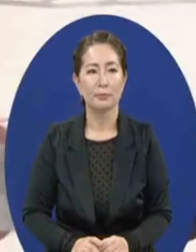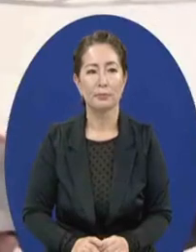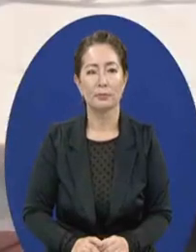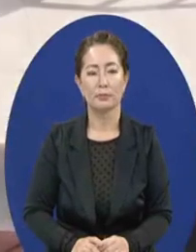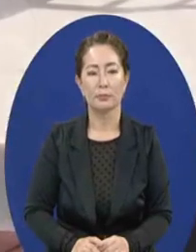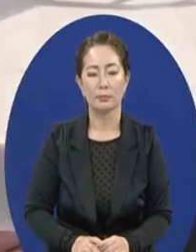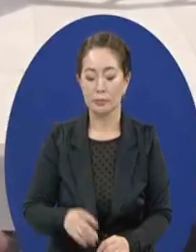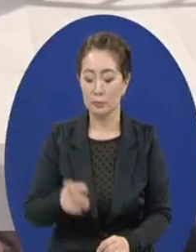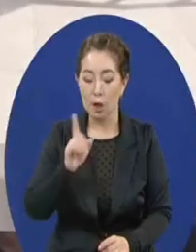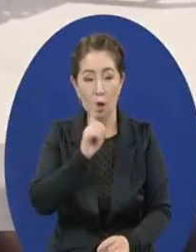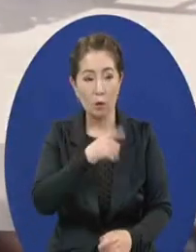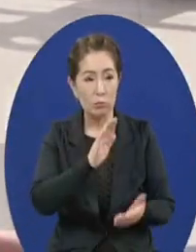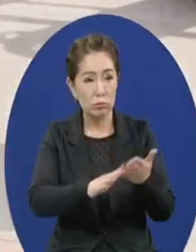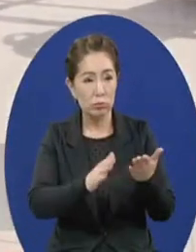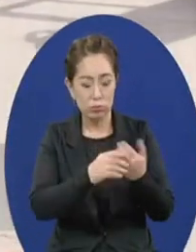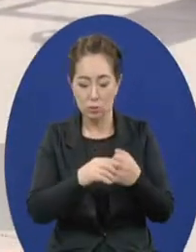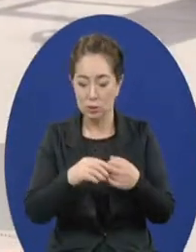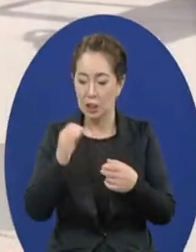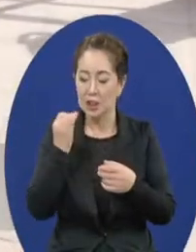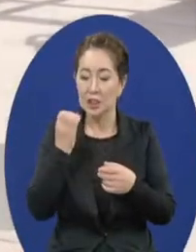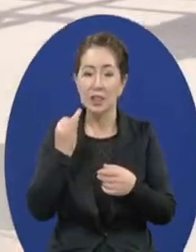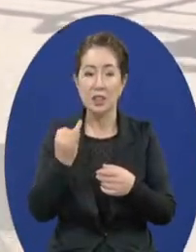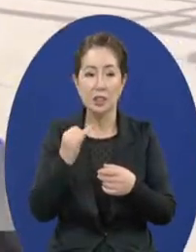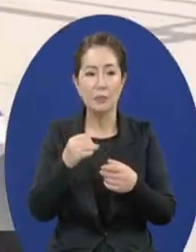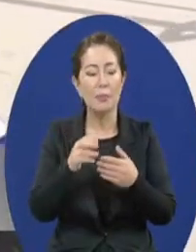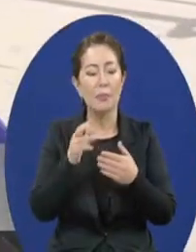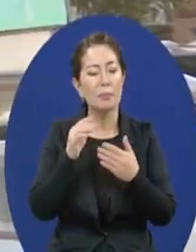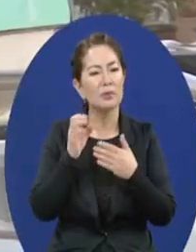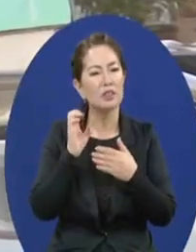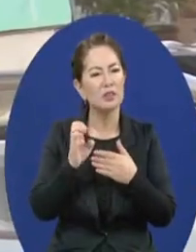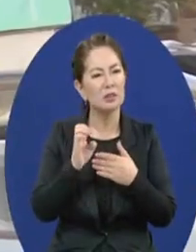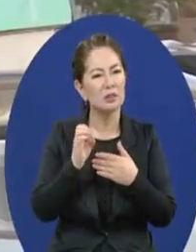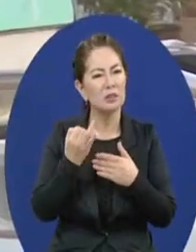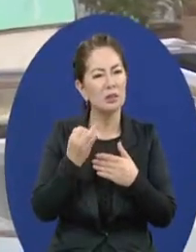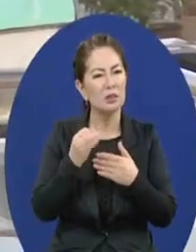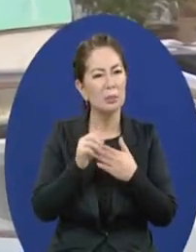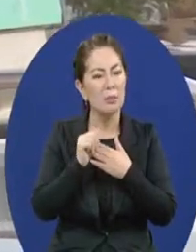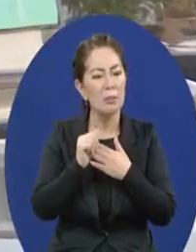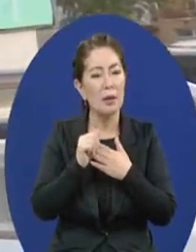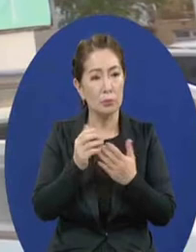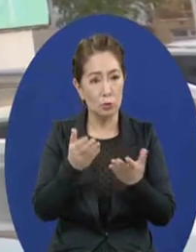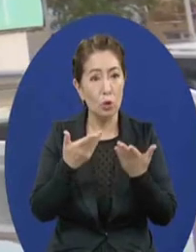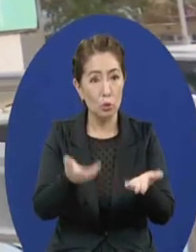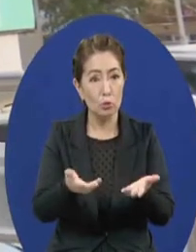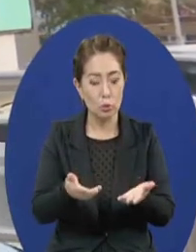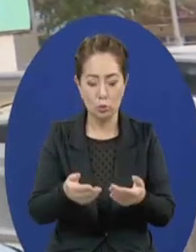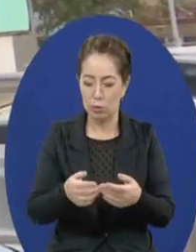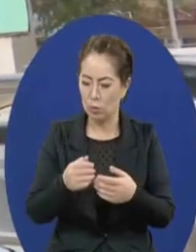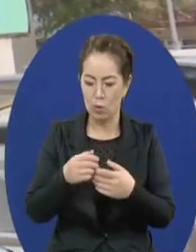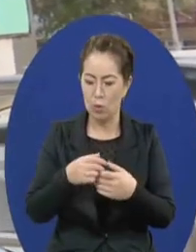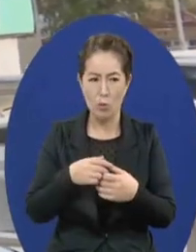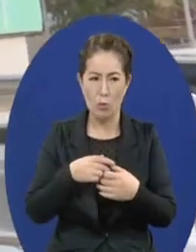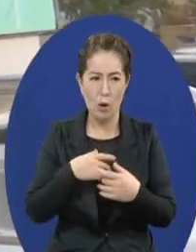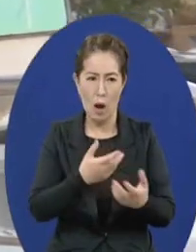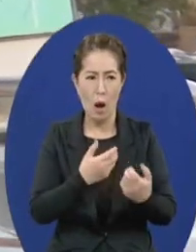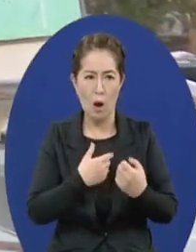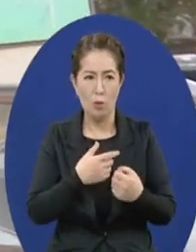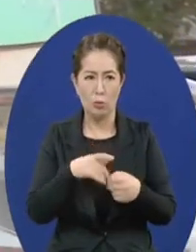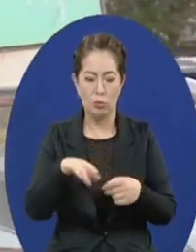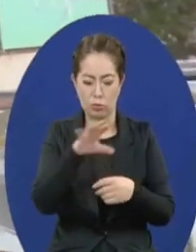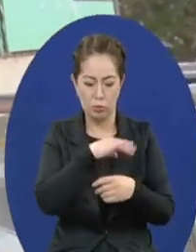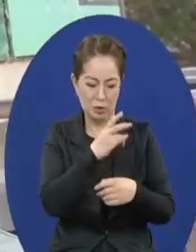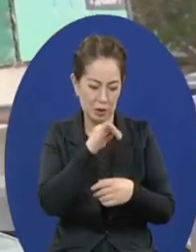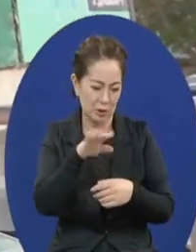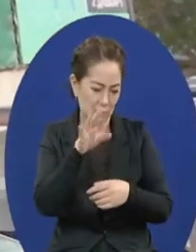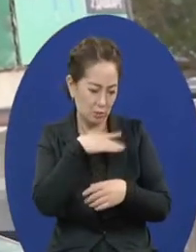Мөрөөр үйлчлэхэд ийм баримт олгож ийн худалдаа болтыг гэдэг олгодгүй шүү дээ. Ер нь л аа гэдэг. Гэхдээ энэ дээрээс угаасаа өгдгөө болохоор нөгөө нэг